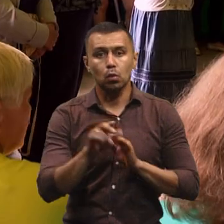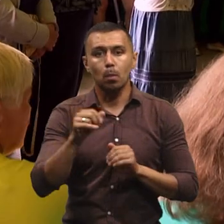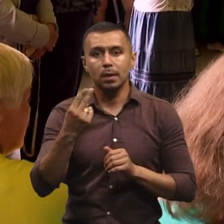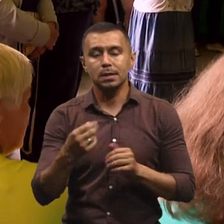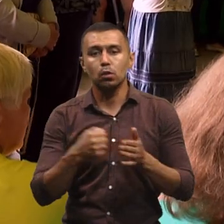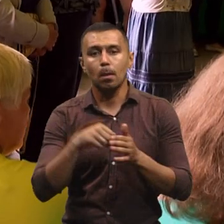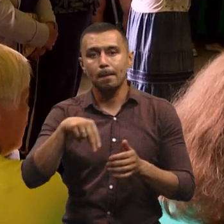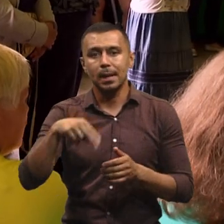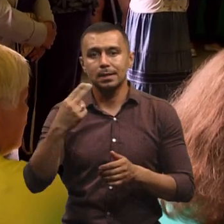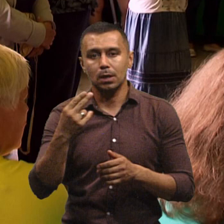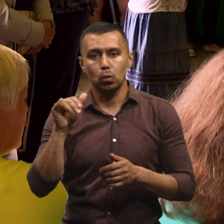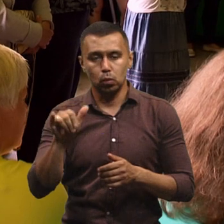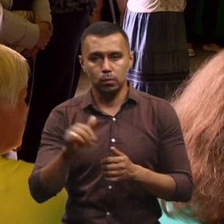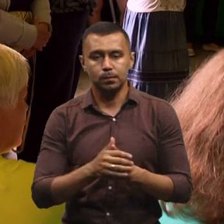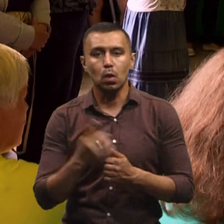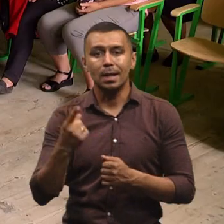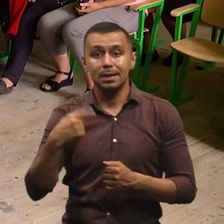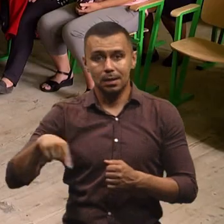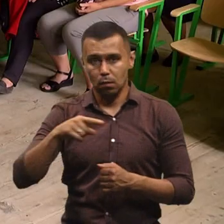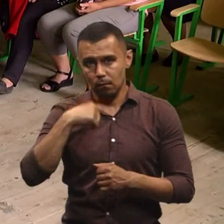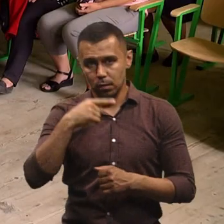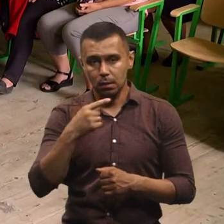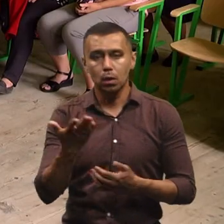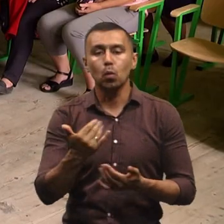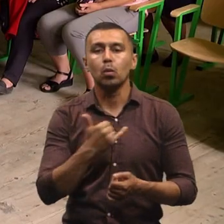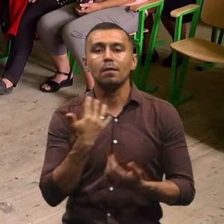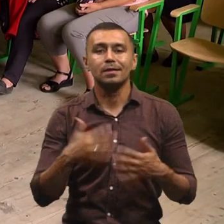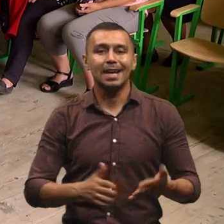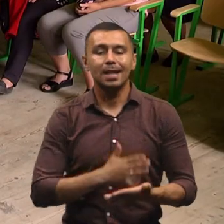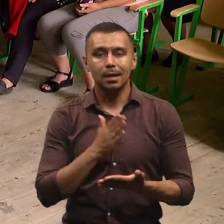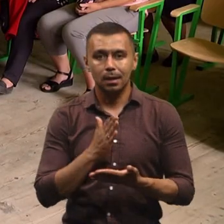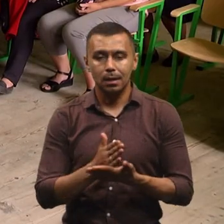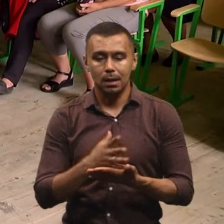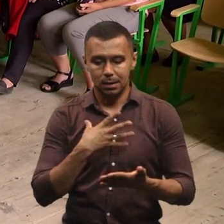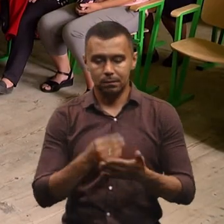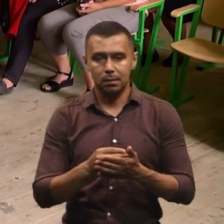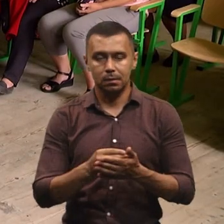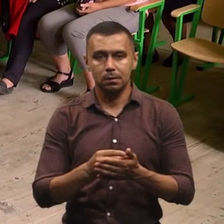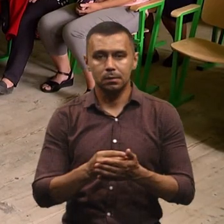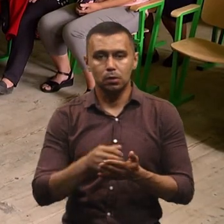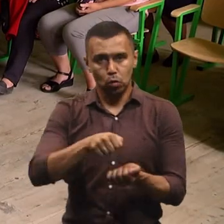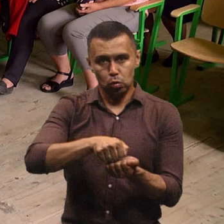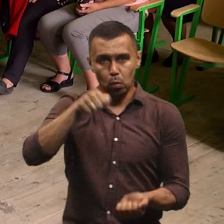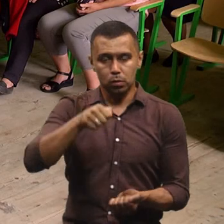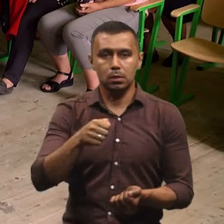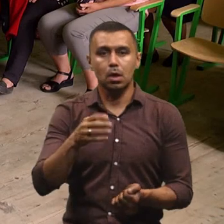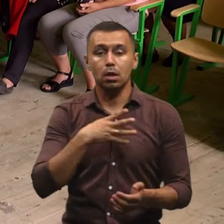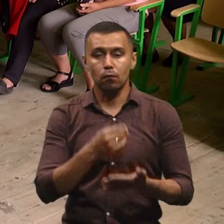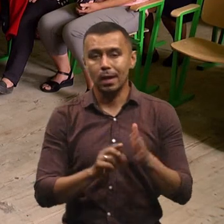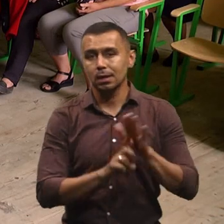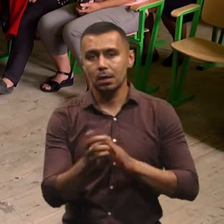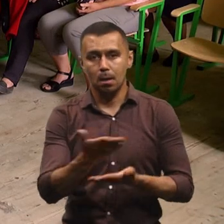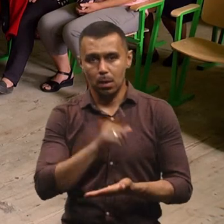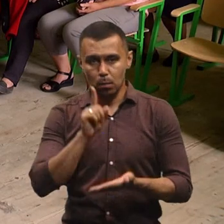одна з них уродженка села Адамівка Лариса якщо в нас вже є свій томос і є церква Ми повинні бути